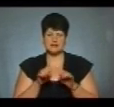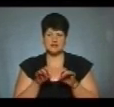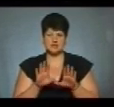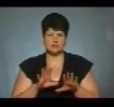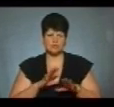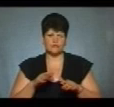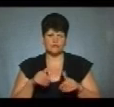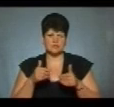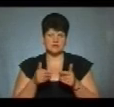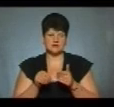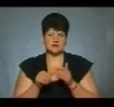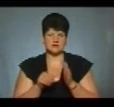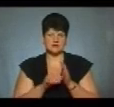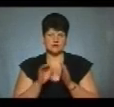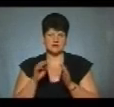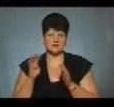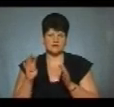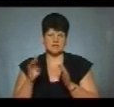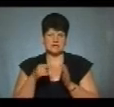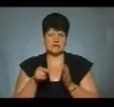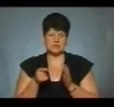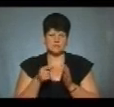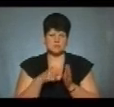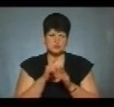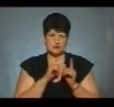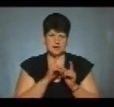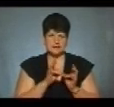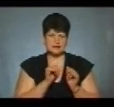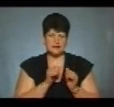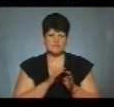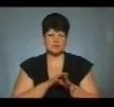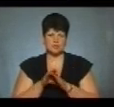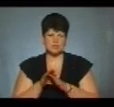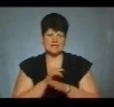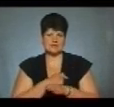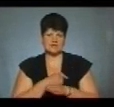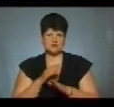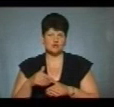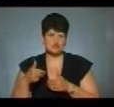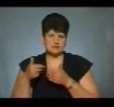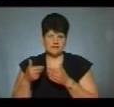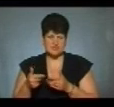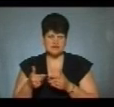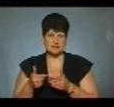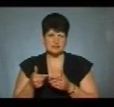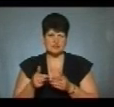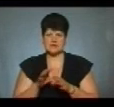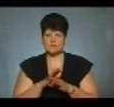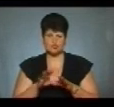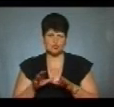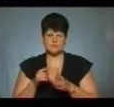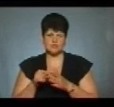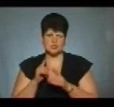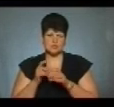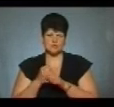зданий ще 17.04 в Тернопільську міську раду, і на виконання мого депутатського звернення секретарем міської ради не було вчинено відповідних